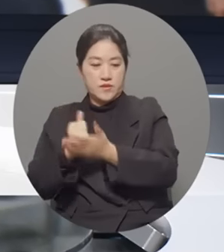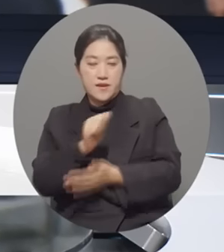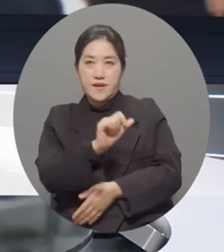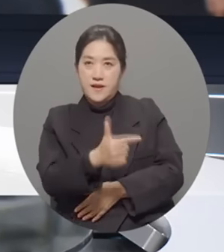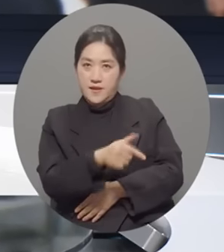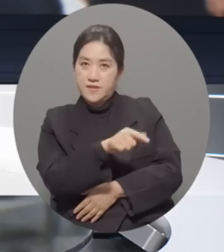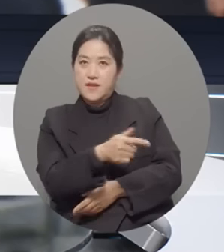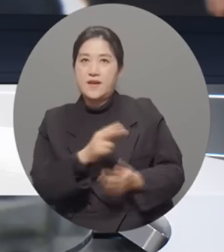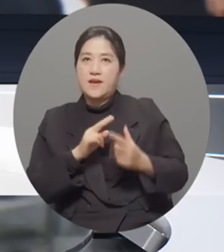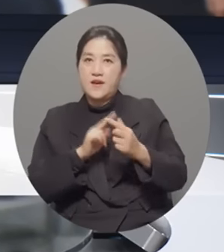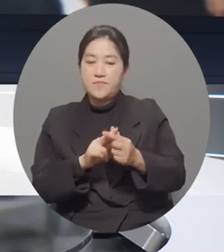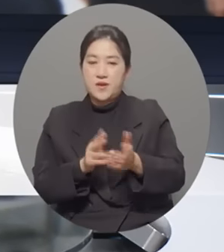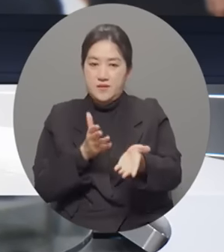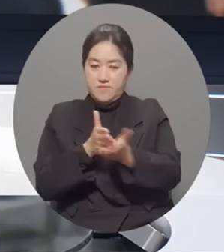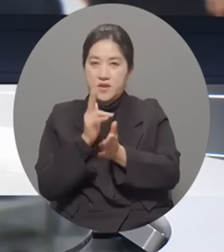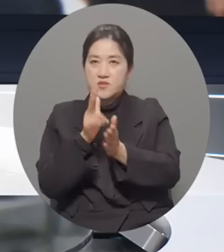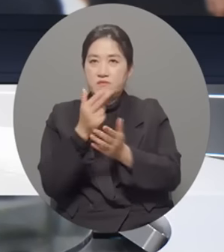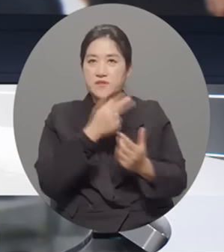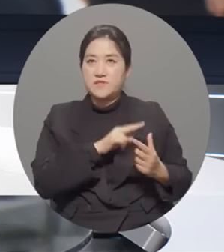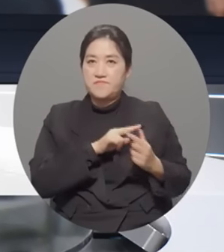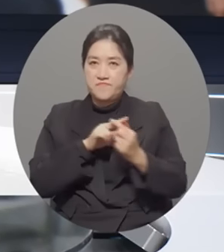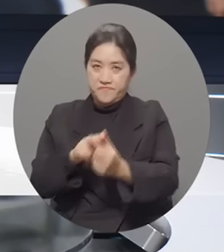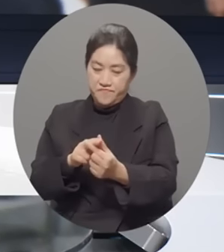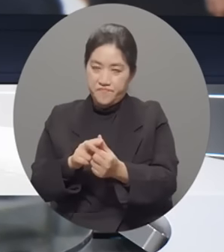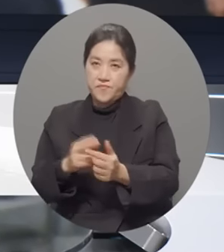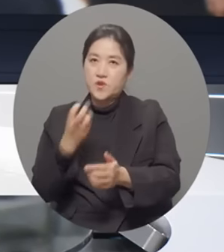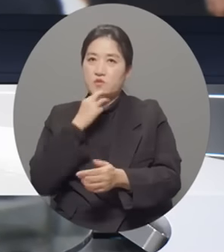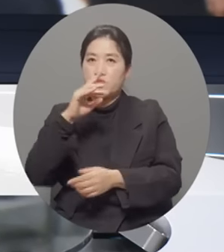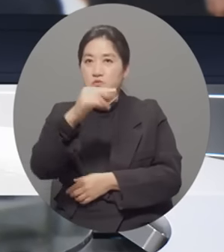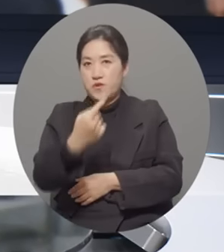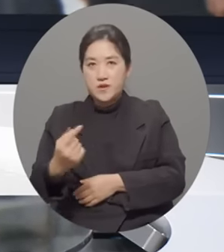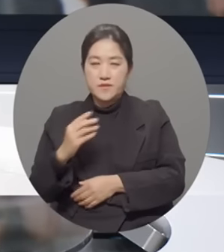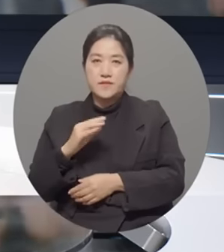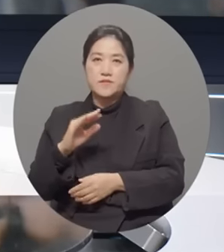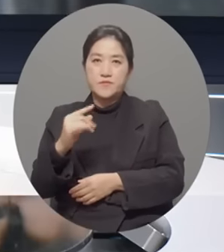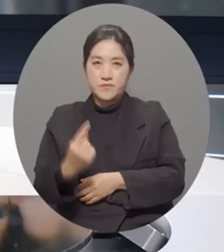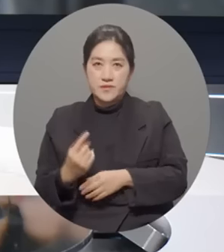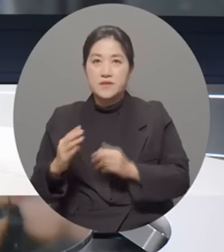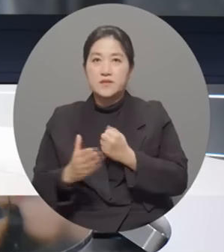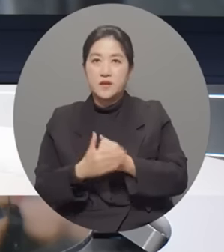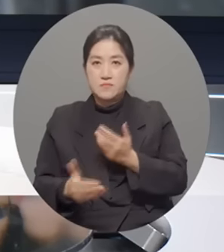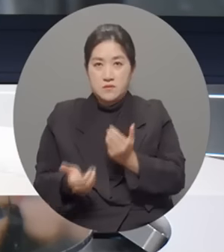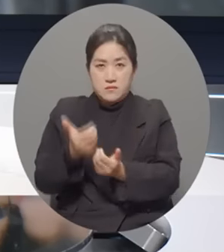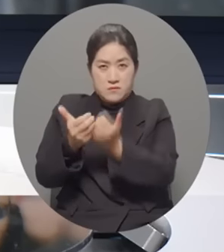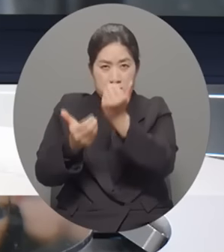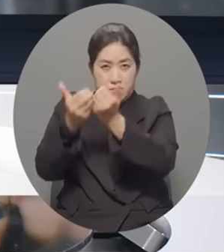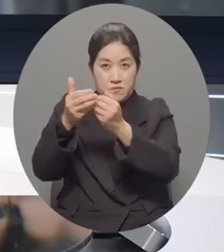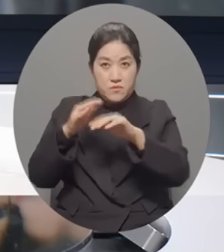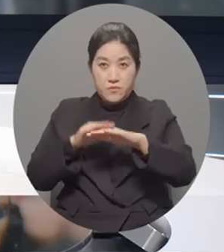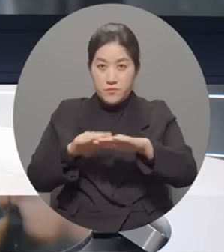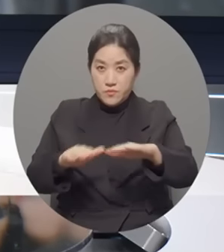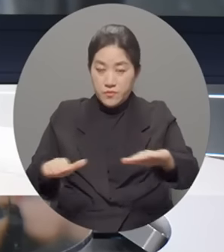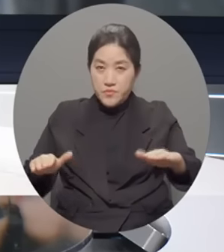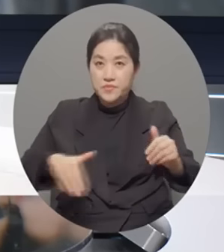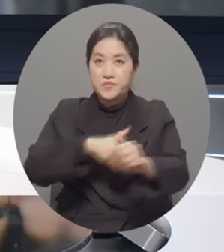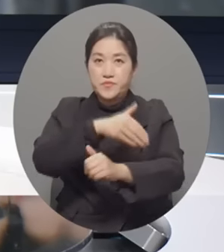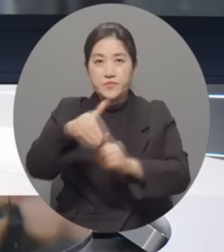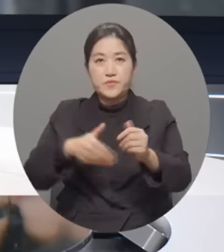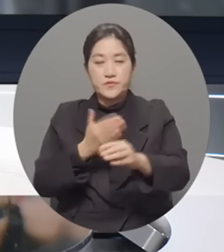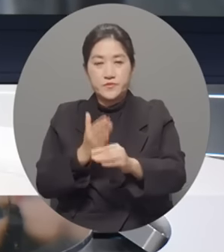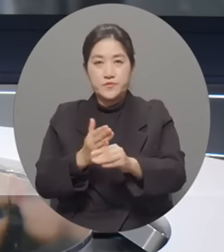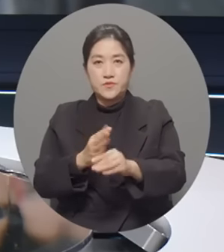위원장과 함께 전용 열차를 타고 서울로 돌아왔습니다. 고조됐던 갈등이 봉합 수순을 밟고 있는